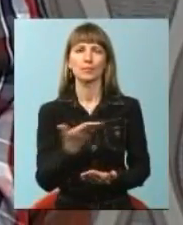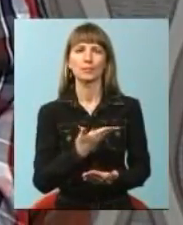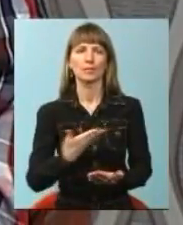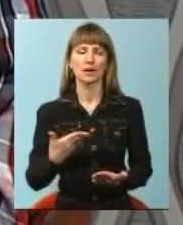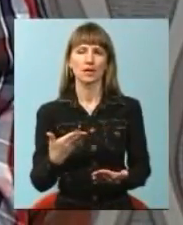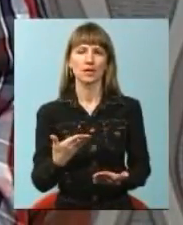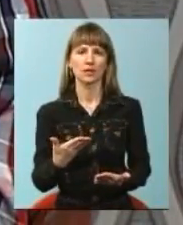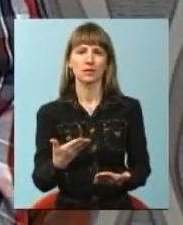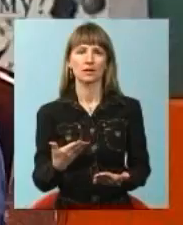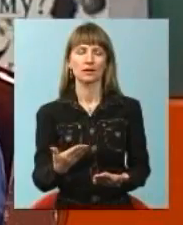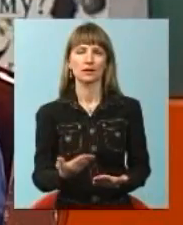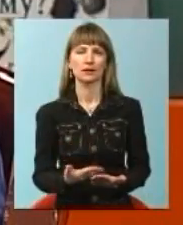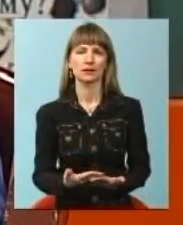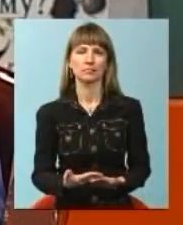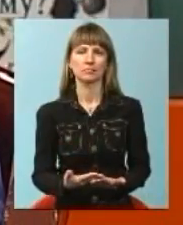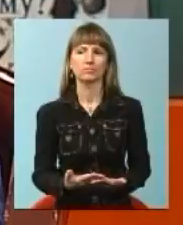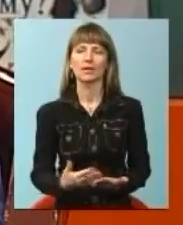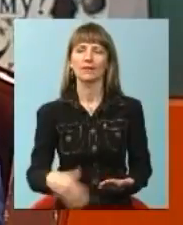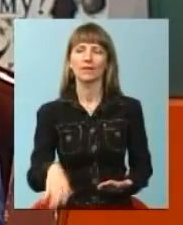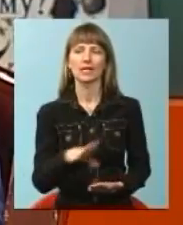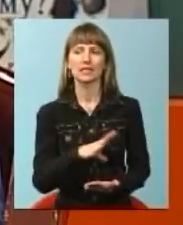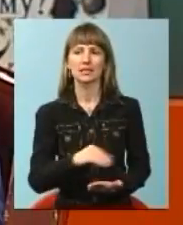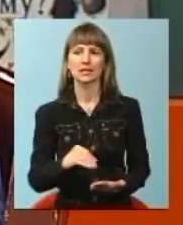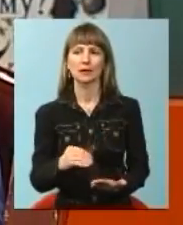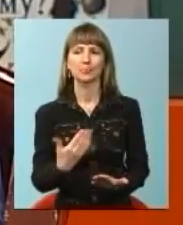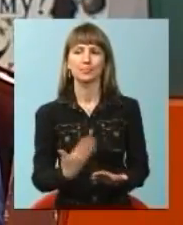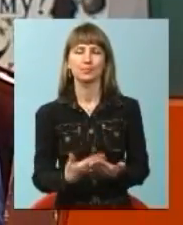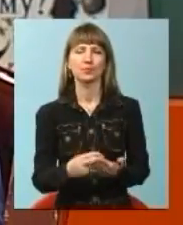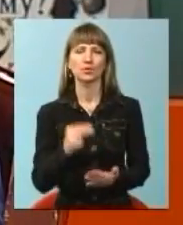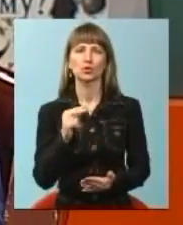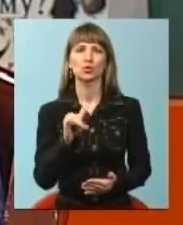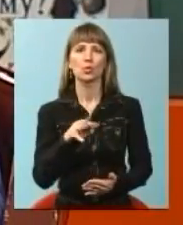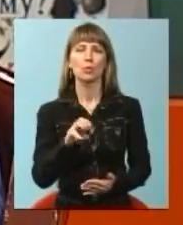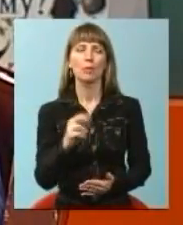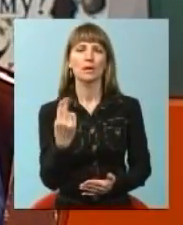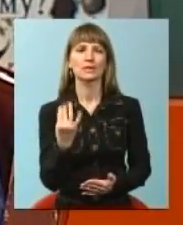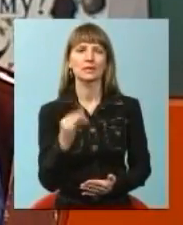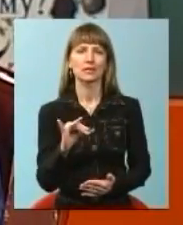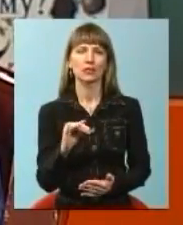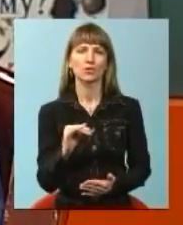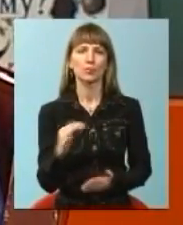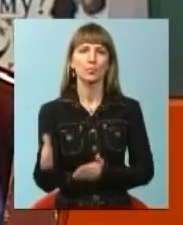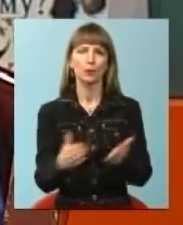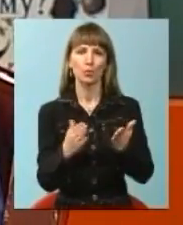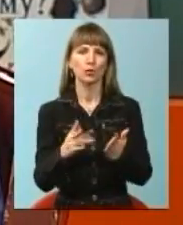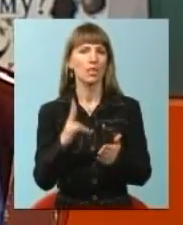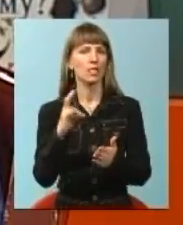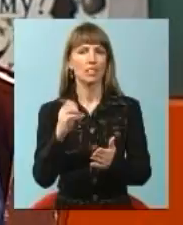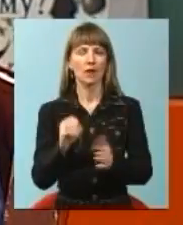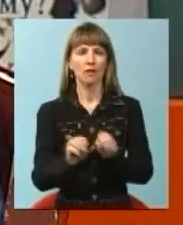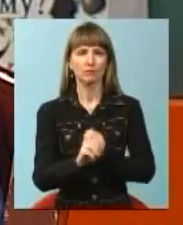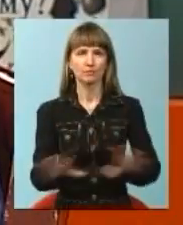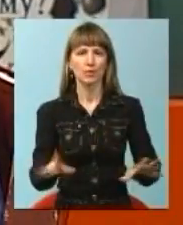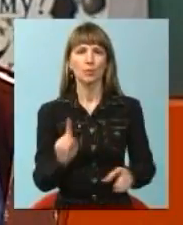чому от всі, наприклад, Чумацький шлях не розлітається ніяк? Тому що